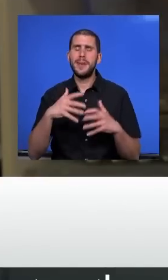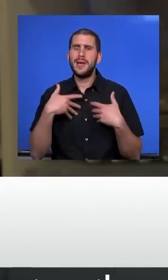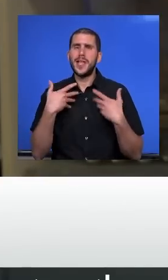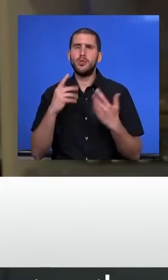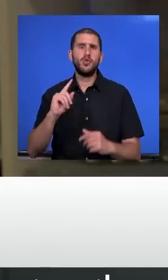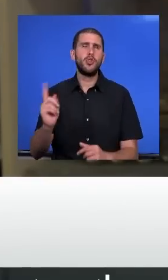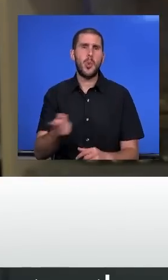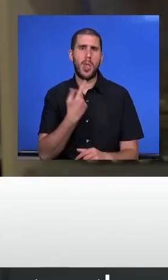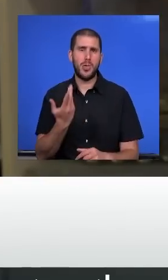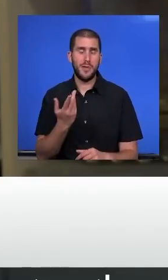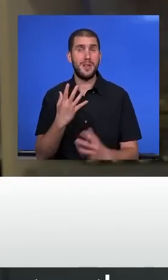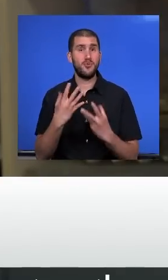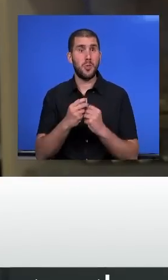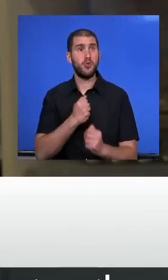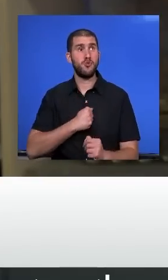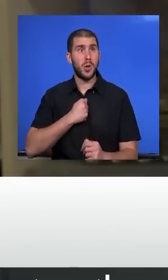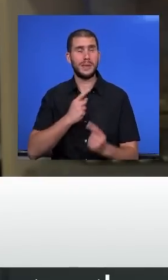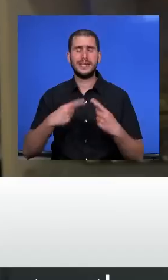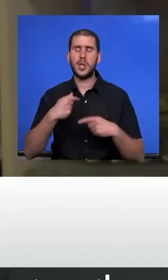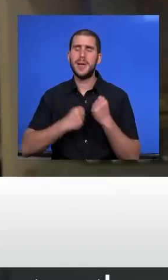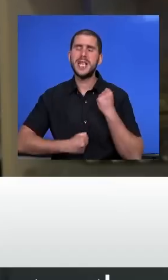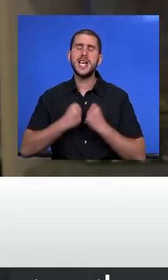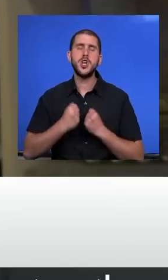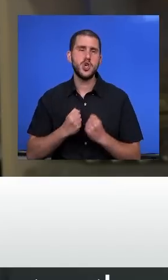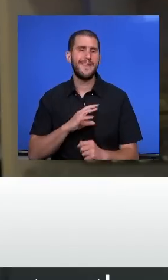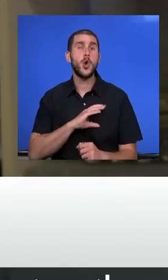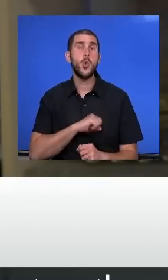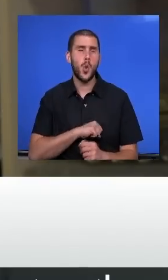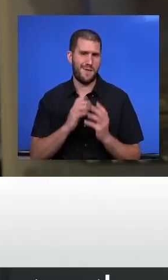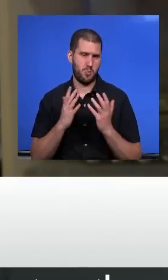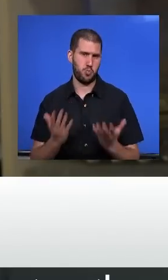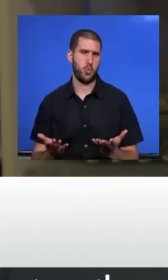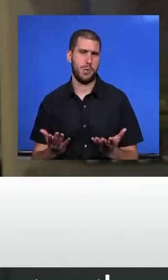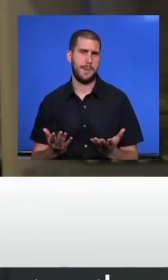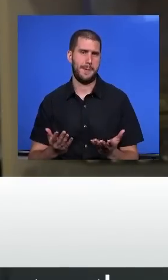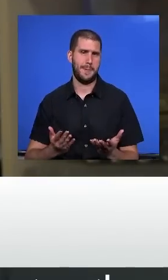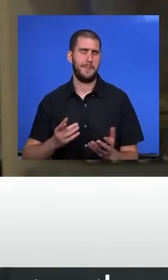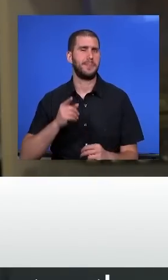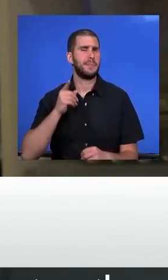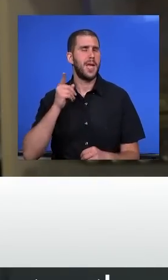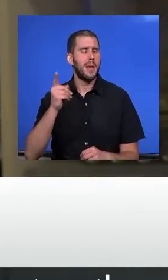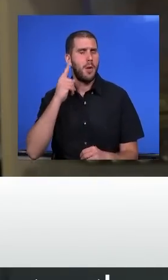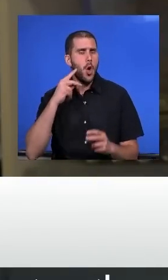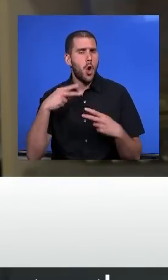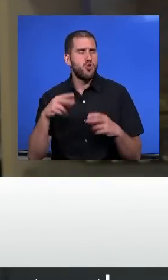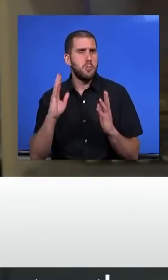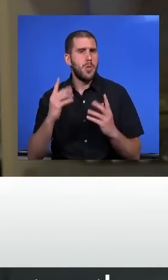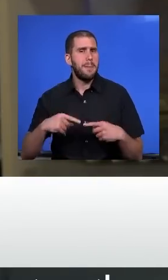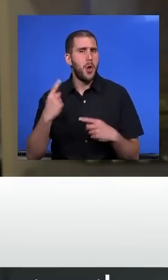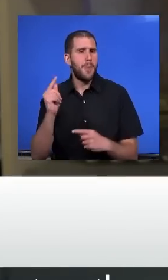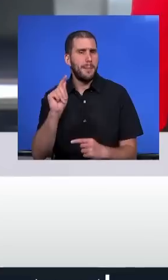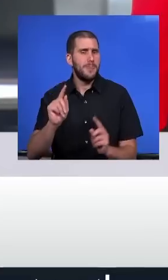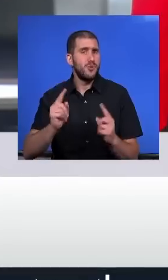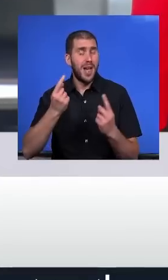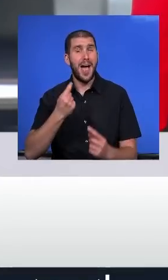כולם, ומשפחות שכולות זה יום קשה, זה יום כואב מאוד, והן חוששות מן היום הזה להגיע.